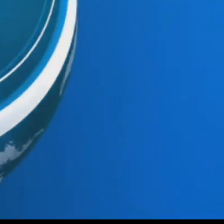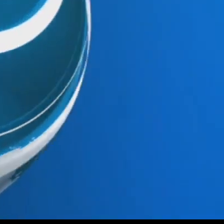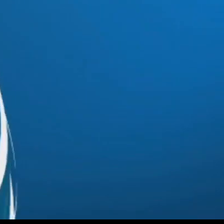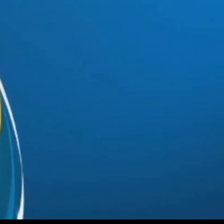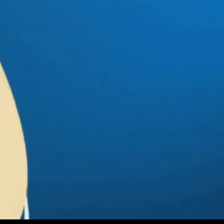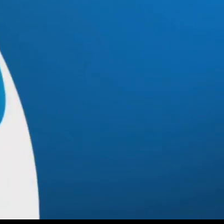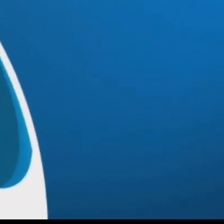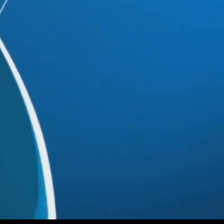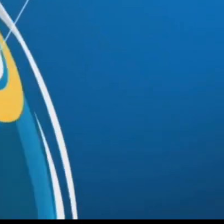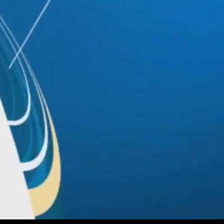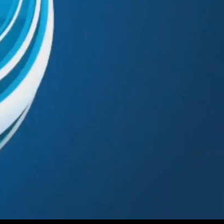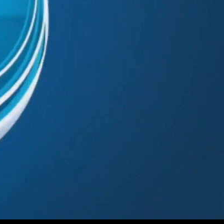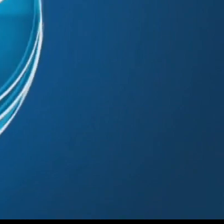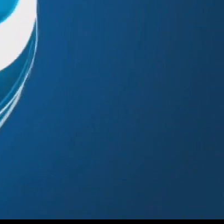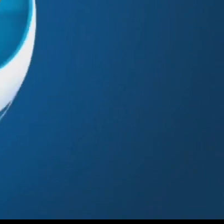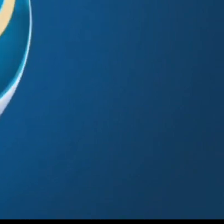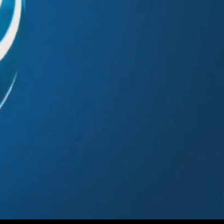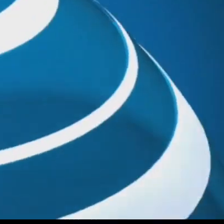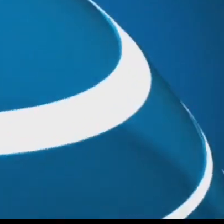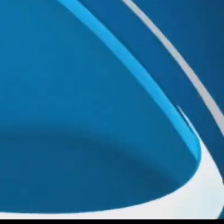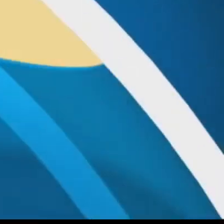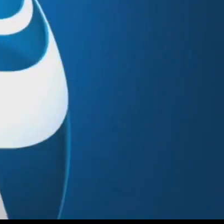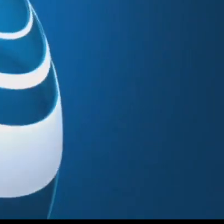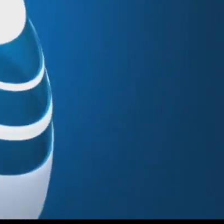-Canada